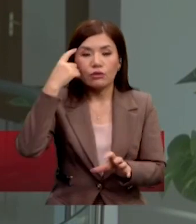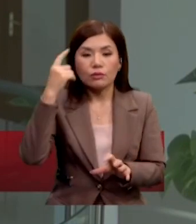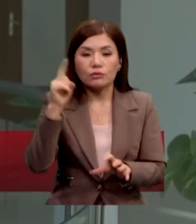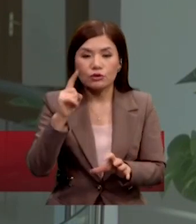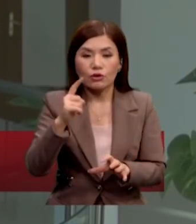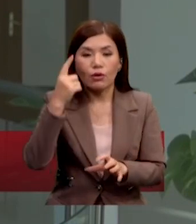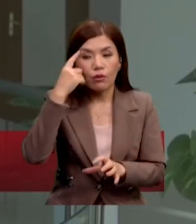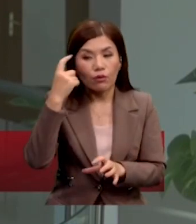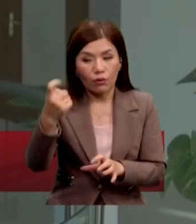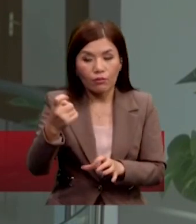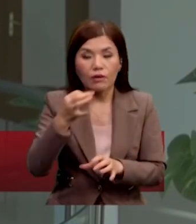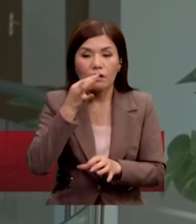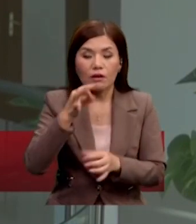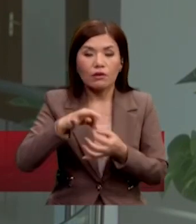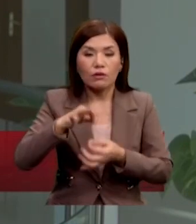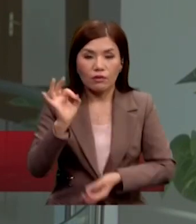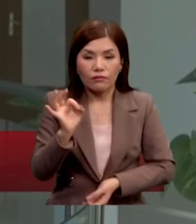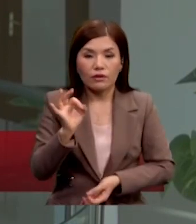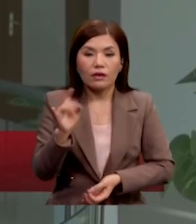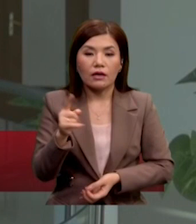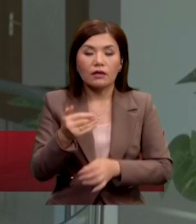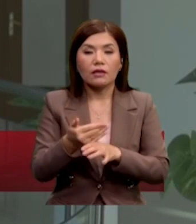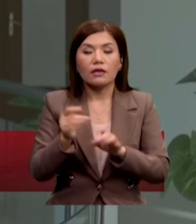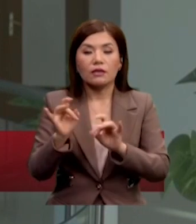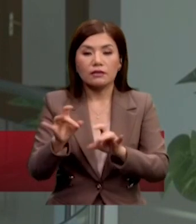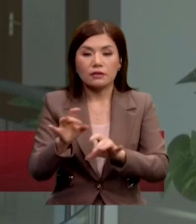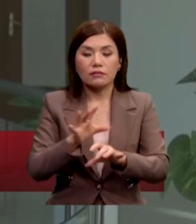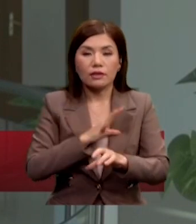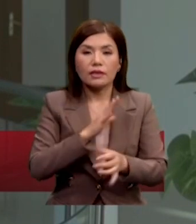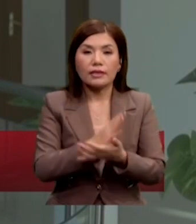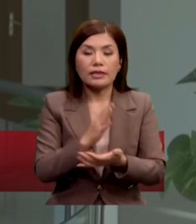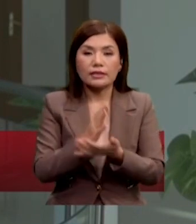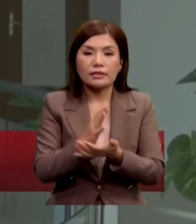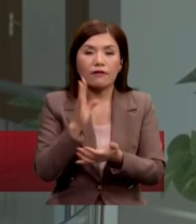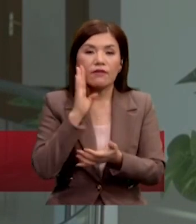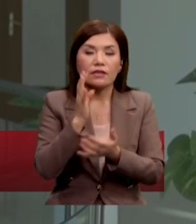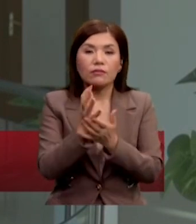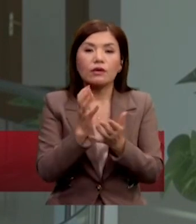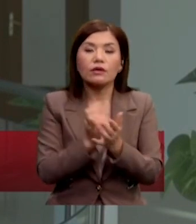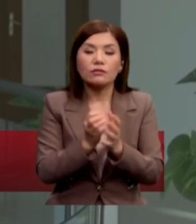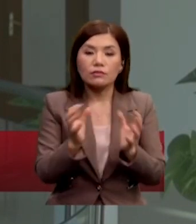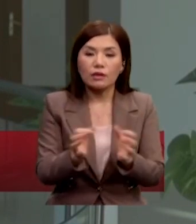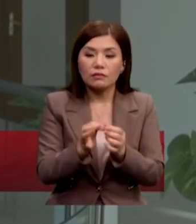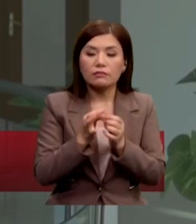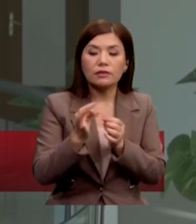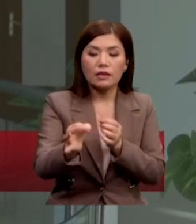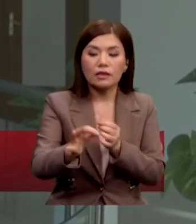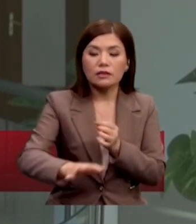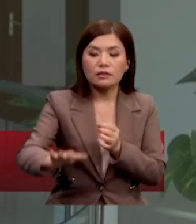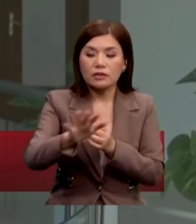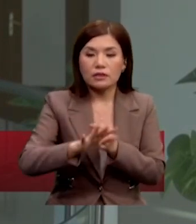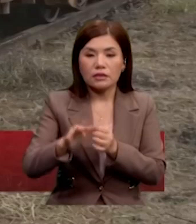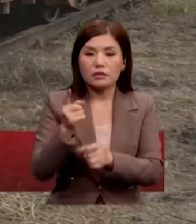все уведомления преждевременны, так как я выше говорил, есть водоохранная зона, в части которой